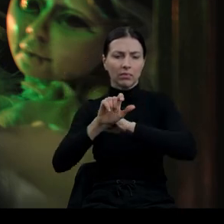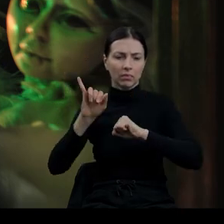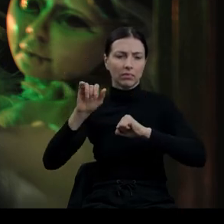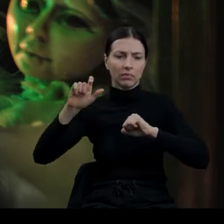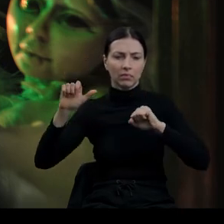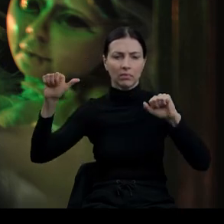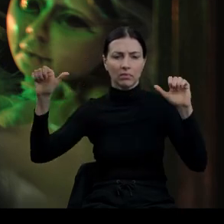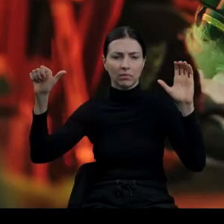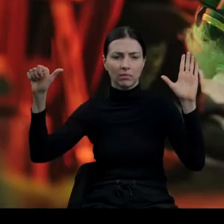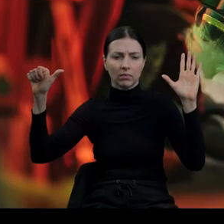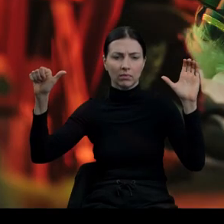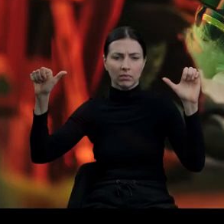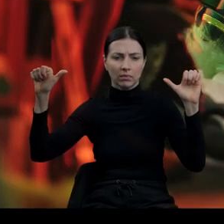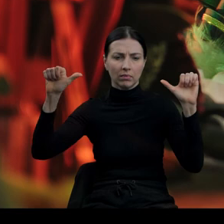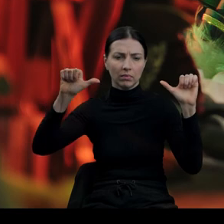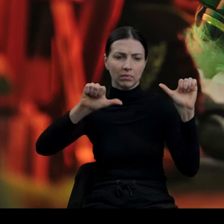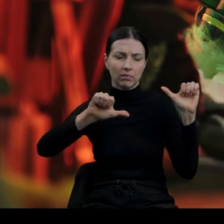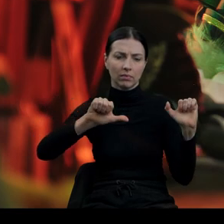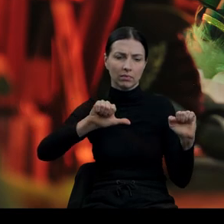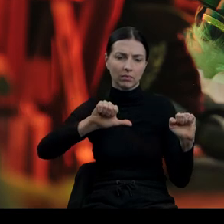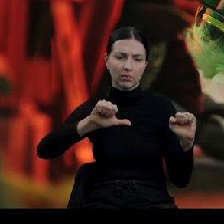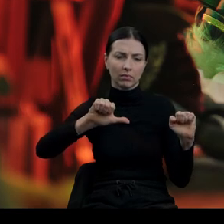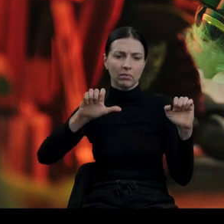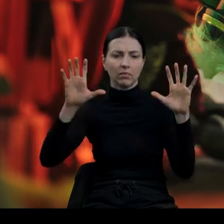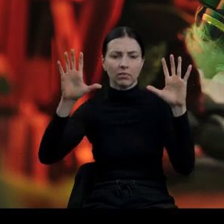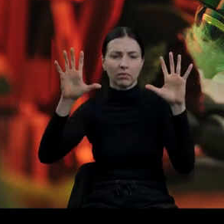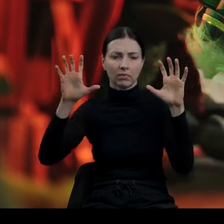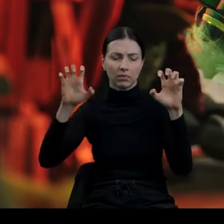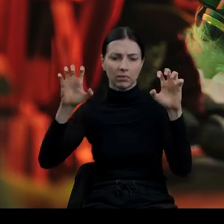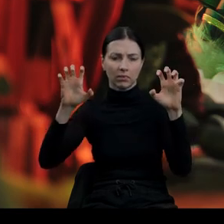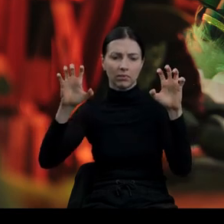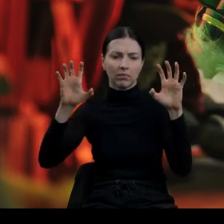eksplorowana w tym czasie, pojawia się w teatrze lalek.